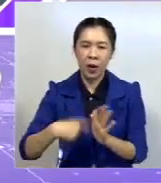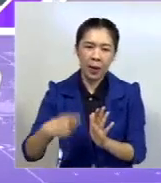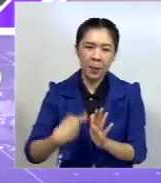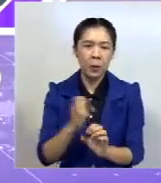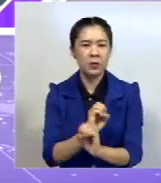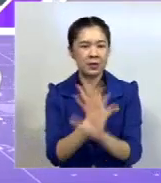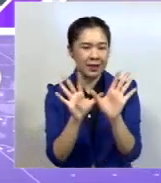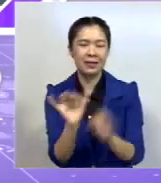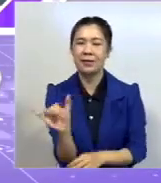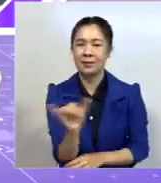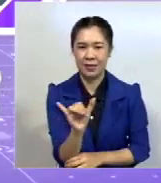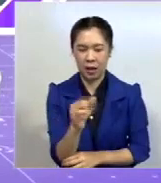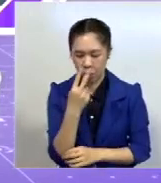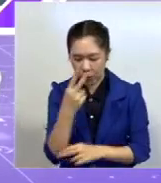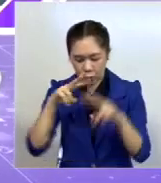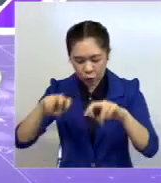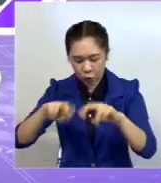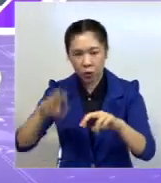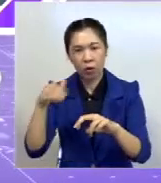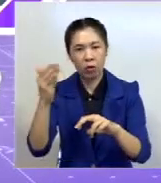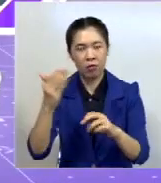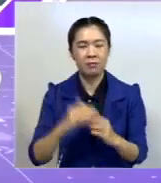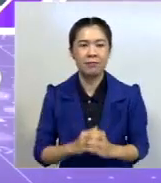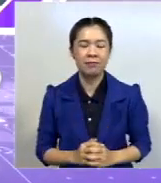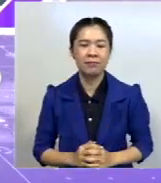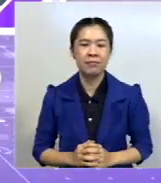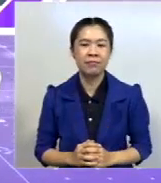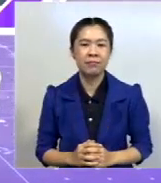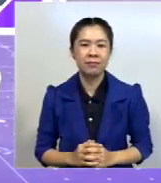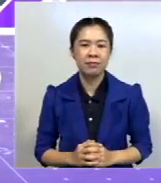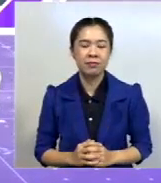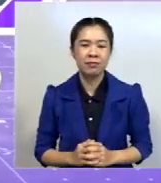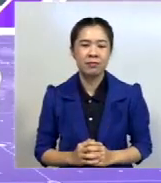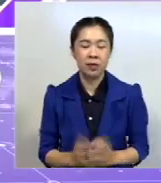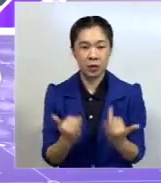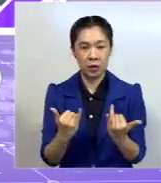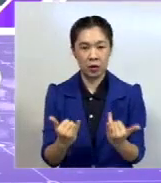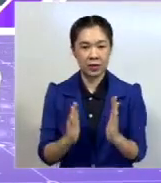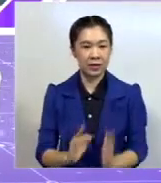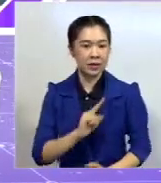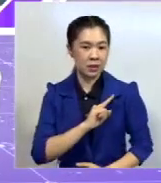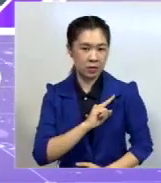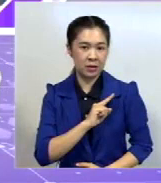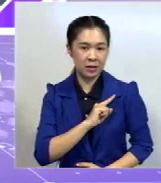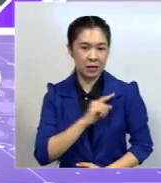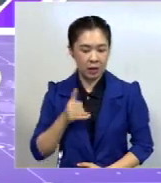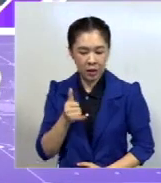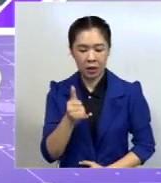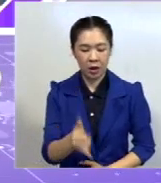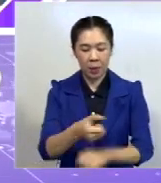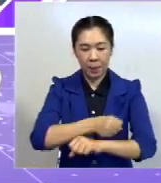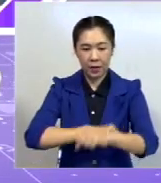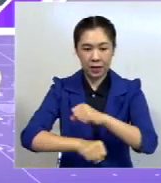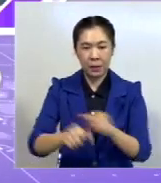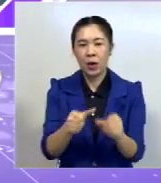นะครับขออนุญาตมีตรวจสอบก่อนครับ ได้ค่ะท่านโฆษกคะเมื่อสักครู่เนี่ยท่านโฆษกบอกว่าตอนนี้เจ้าหน้าที่ก็ยังต้องไปปฏิบัติงานไปประจ